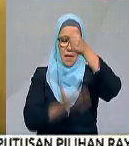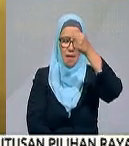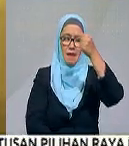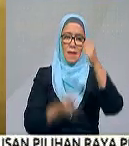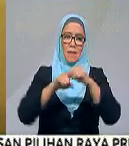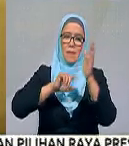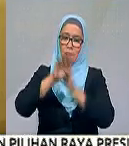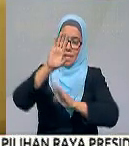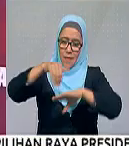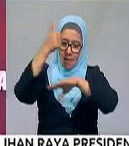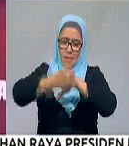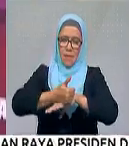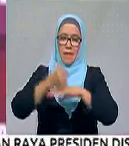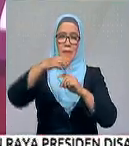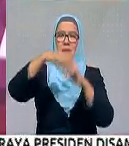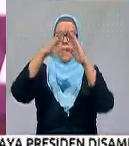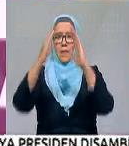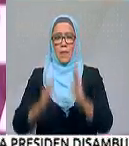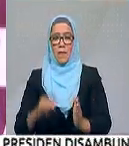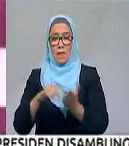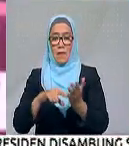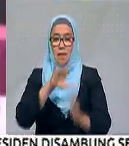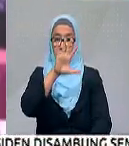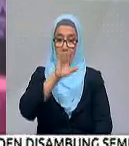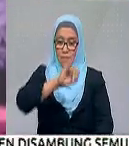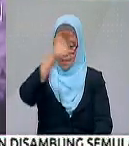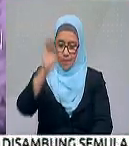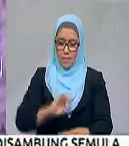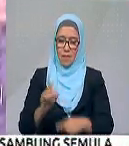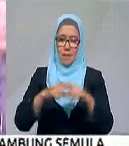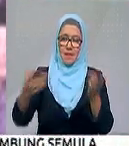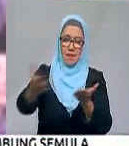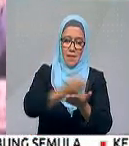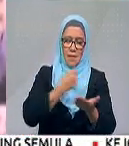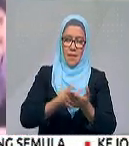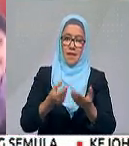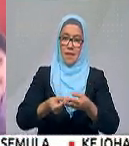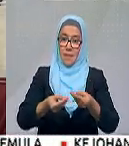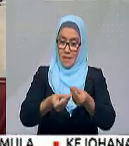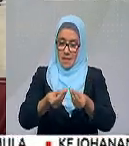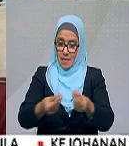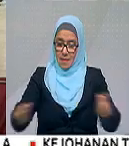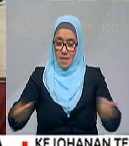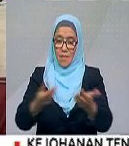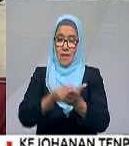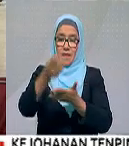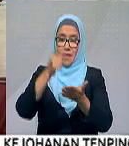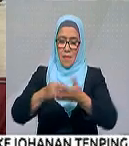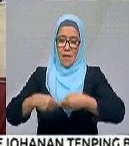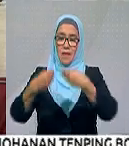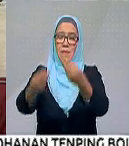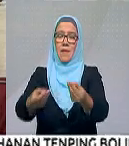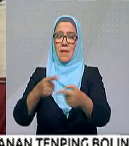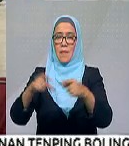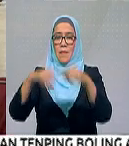Moden Darussalam Si Jangkang ni. 50% hasil jualan tapak yang diperolehi bakal diserahkan kepada pondok pengajian